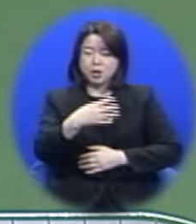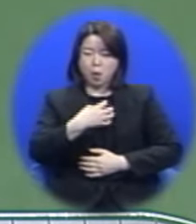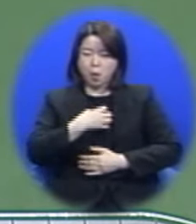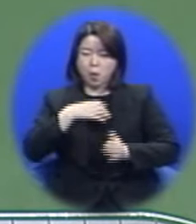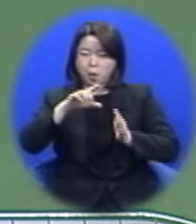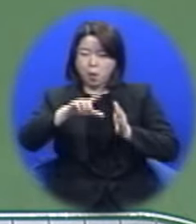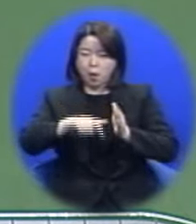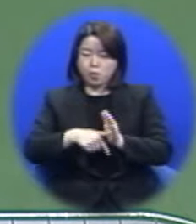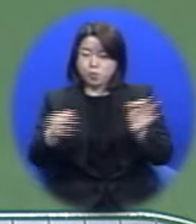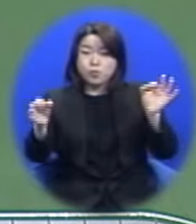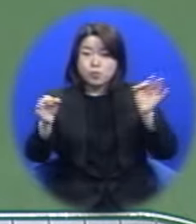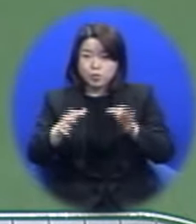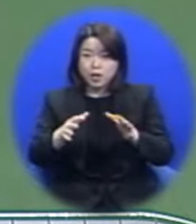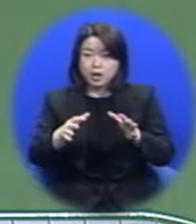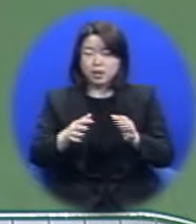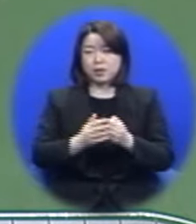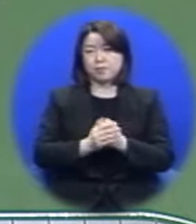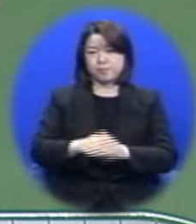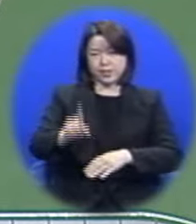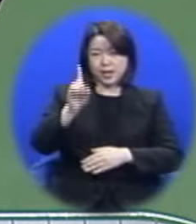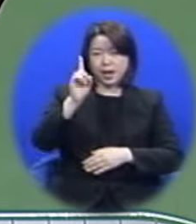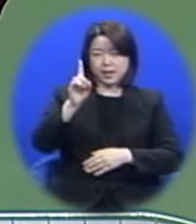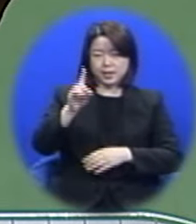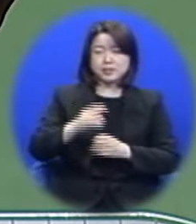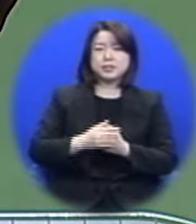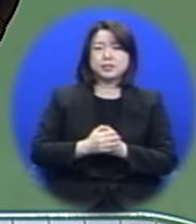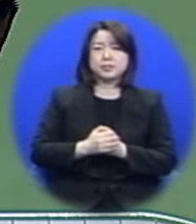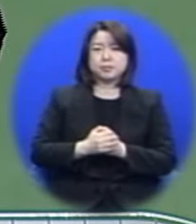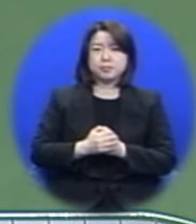순간에 그는 한 가지